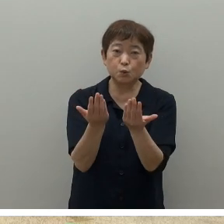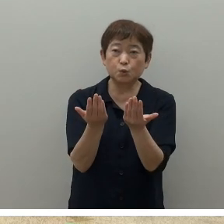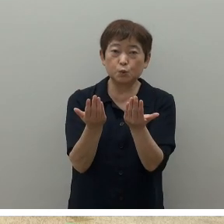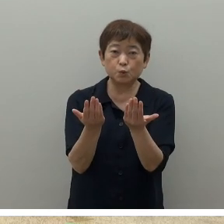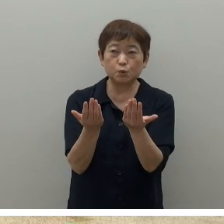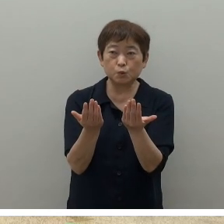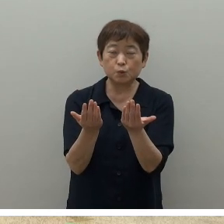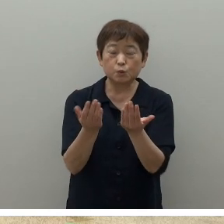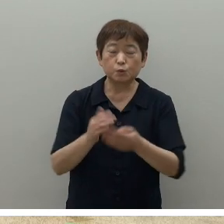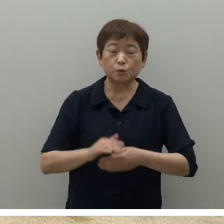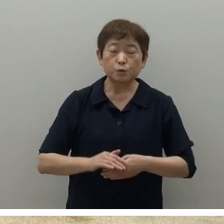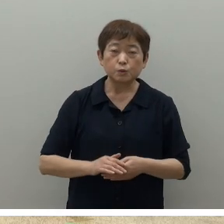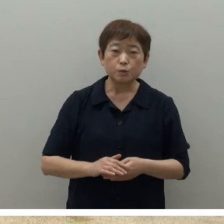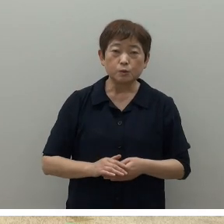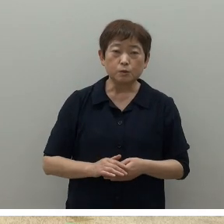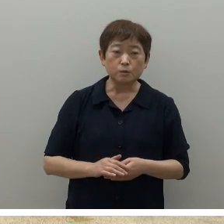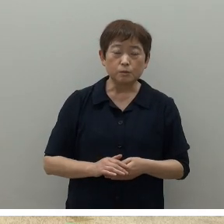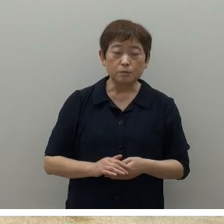約